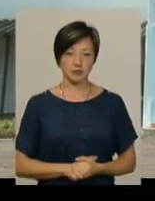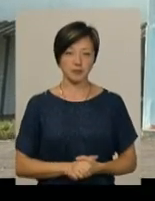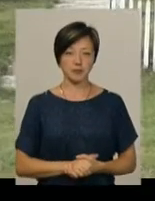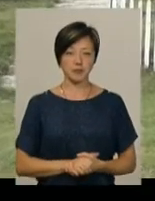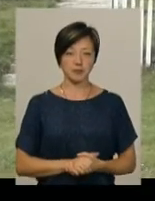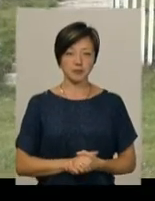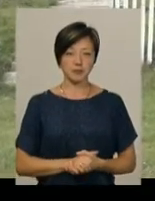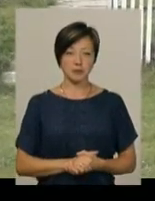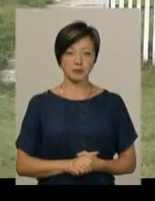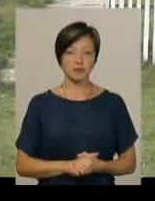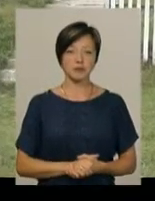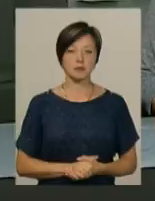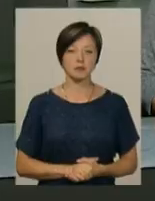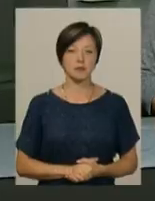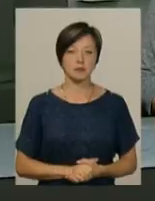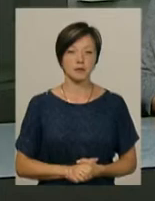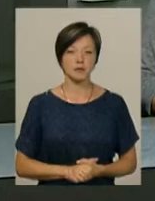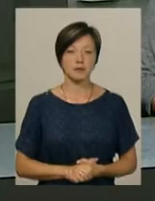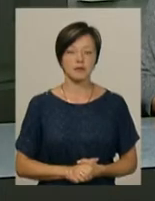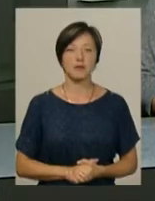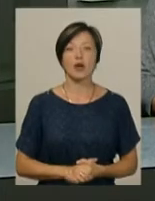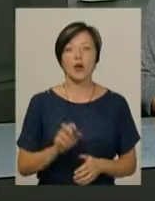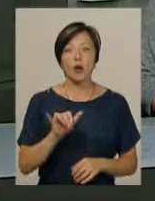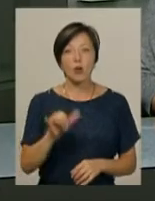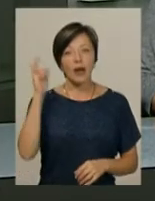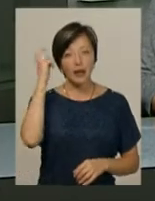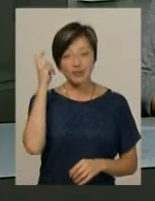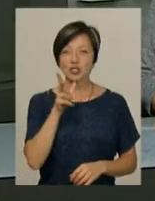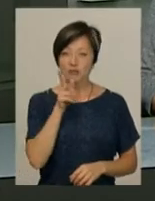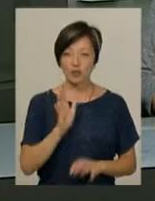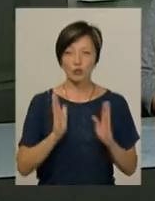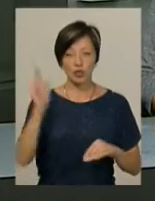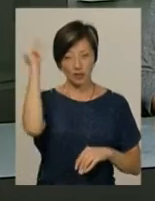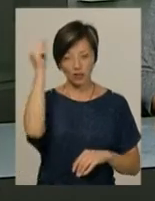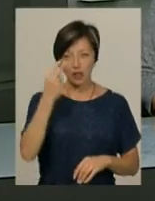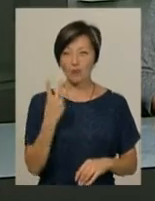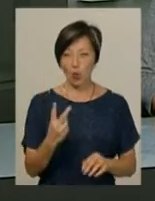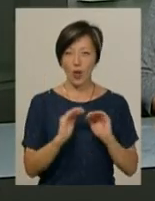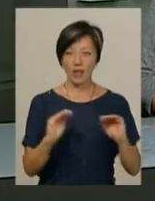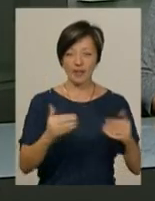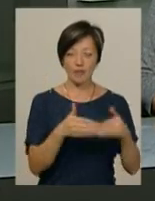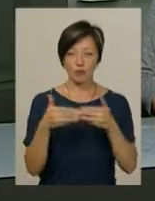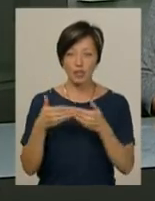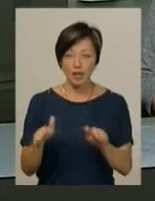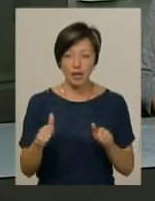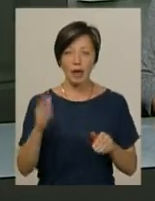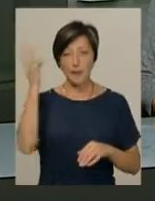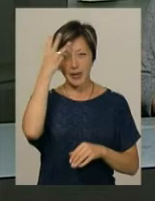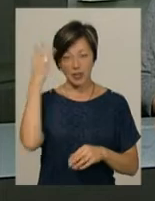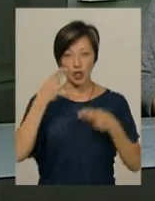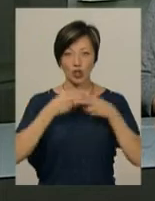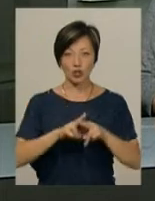Мовчан, новини Поділля Центр. У Києві та Чернівцях навчатимуться Ганна Іванішина і Максим Горячок, випускники